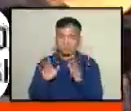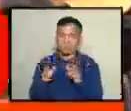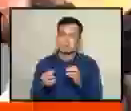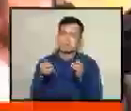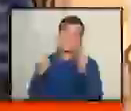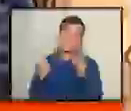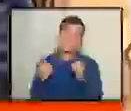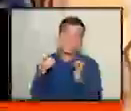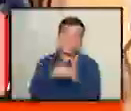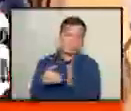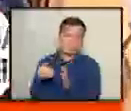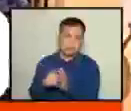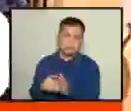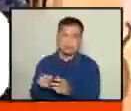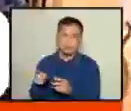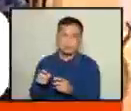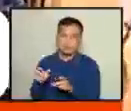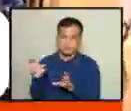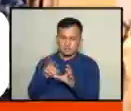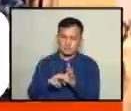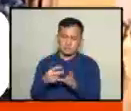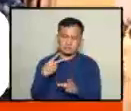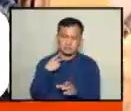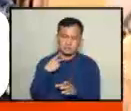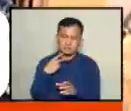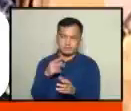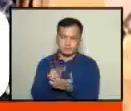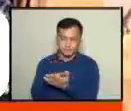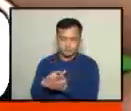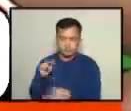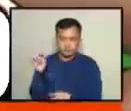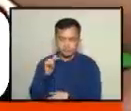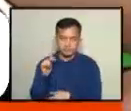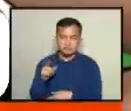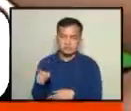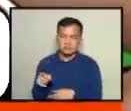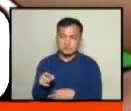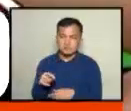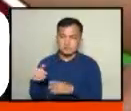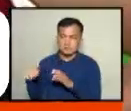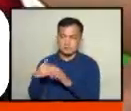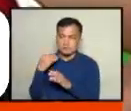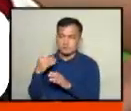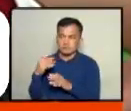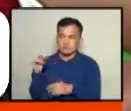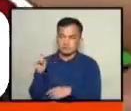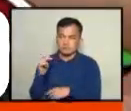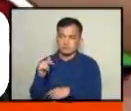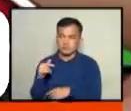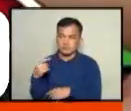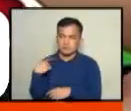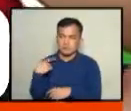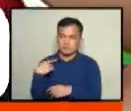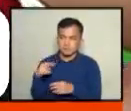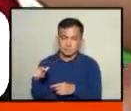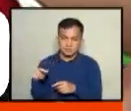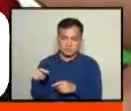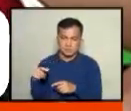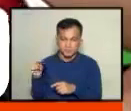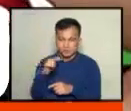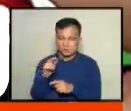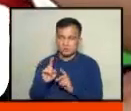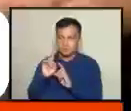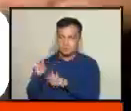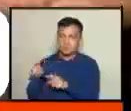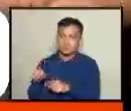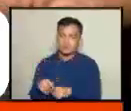pasahero ang naipon at na-stranded sa paliparan. Nag-email naman yung airlines na may flight pa, kaya pumunta din